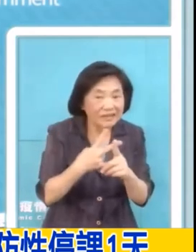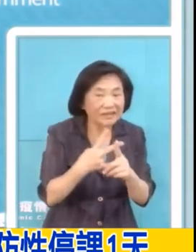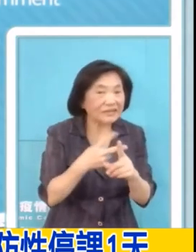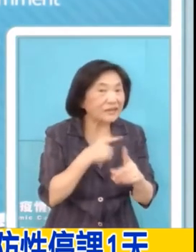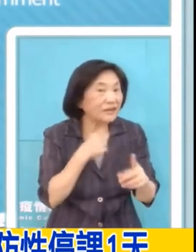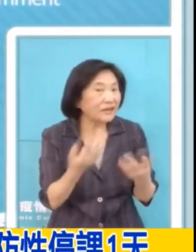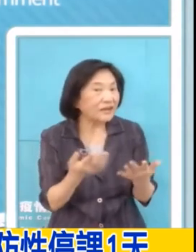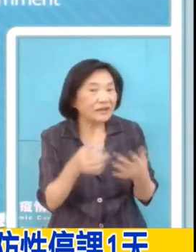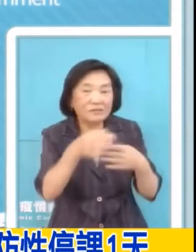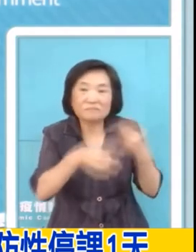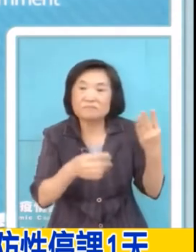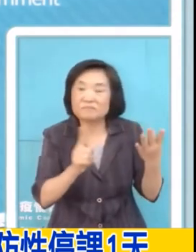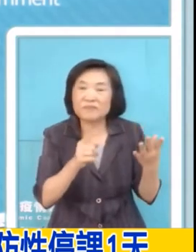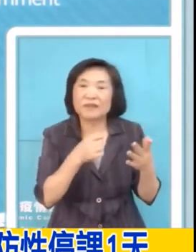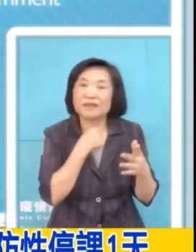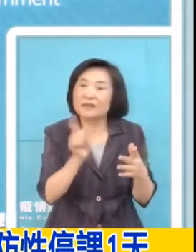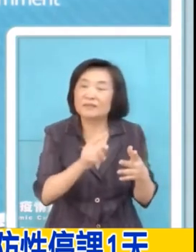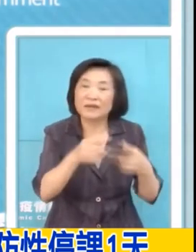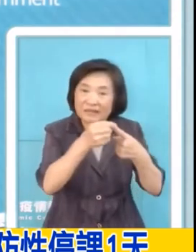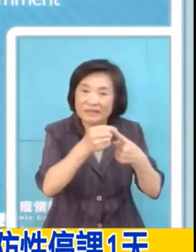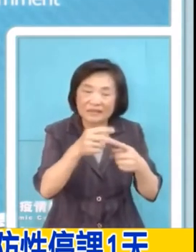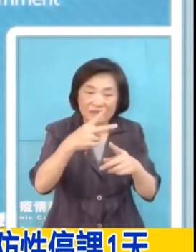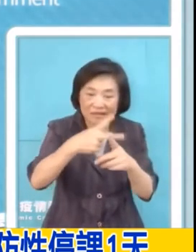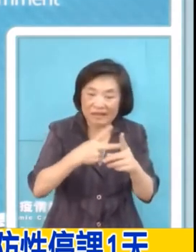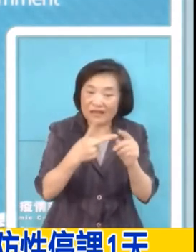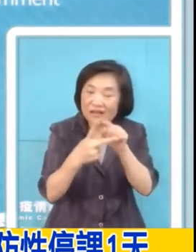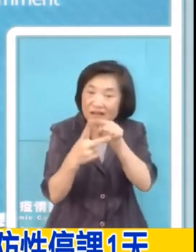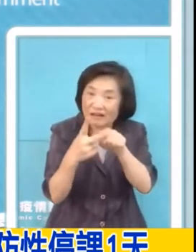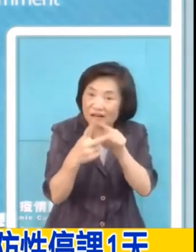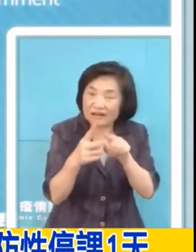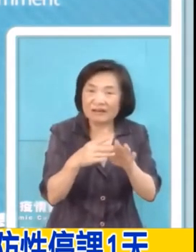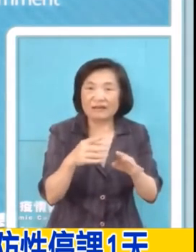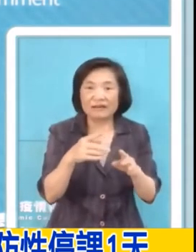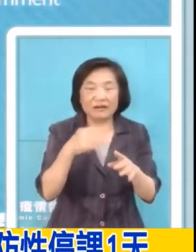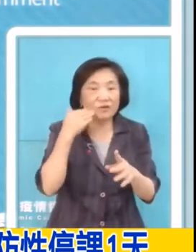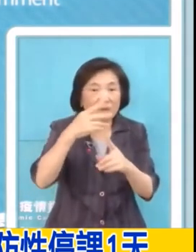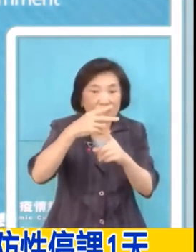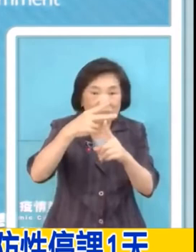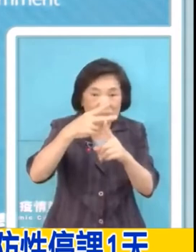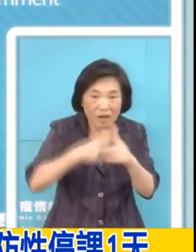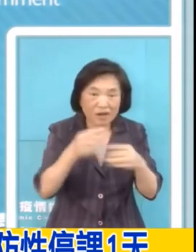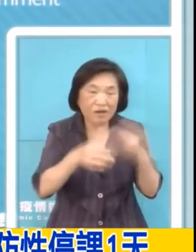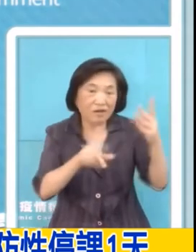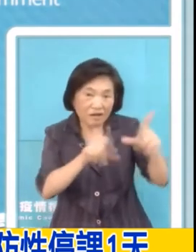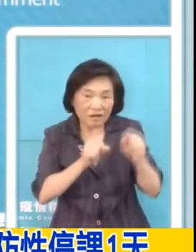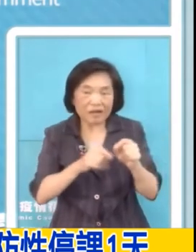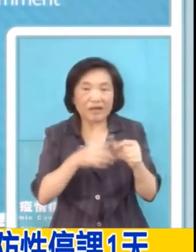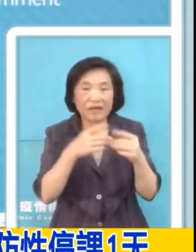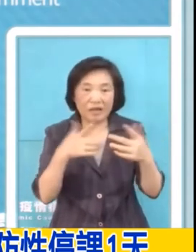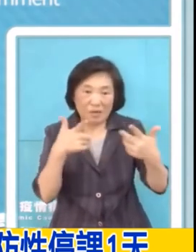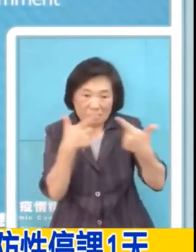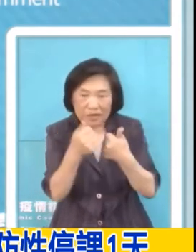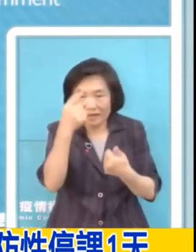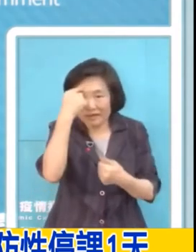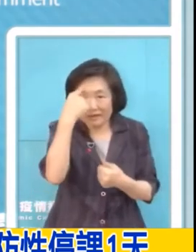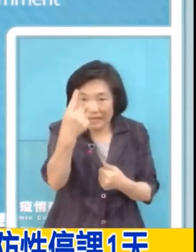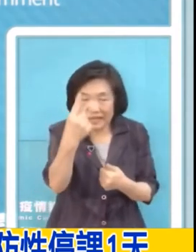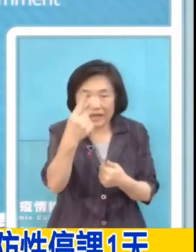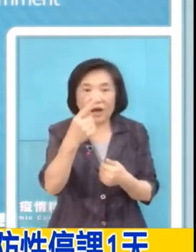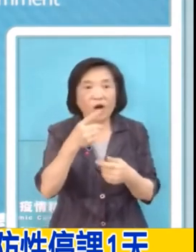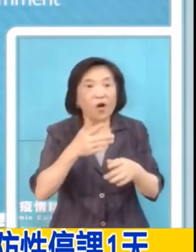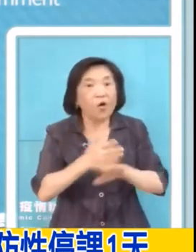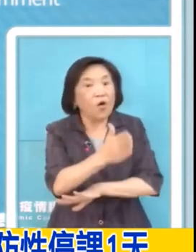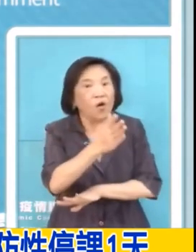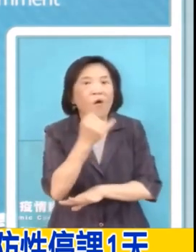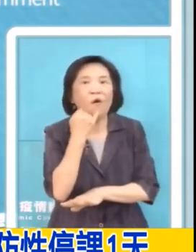要。要符合2级的条件，几天以后才可以降2级？一天吗？还是怎样？说没有案例，马上就